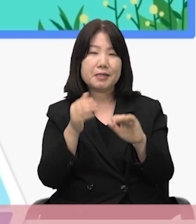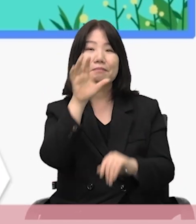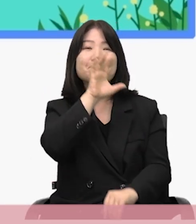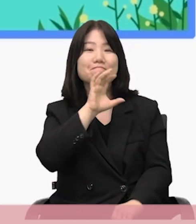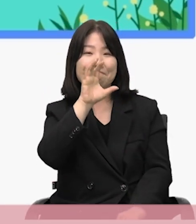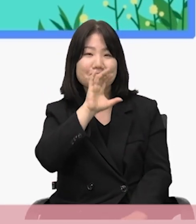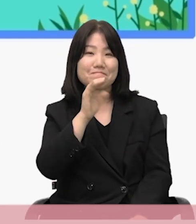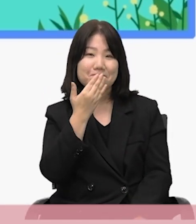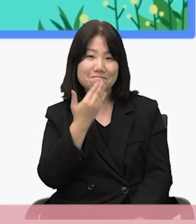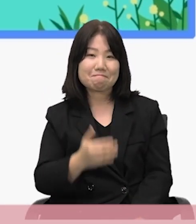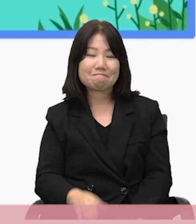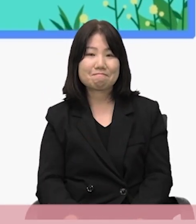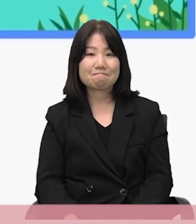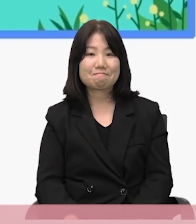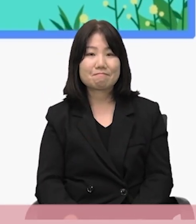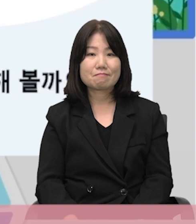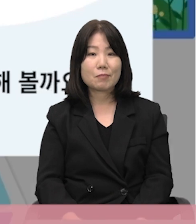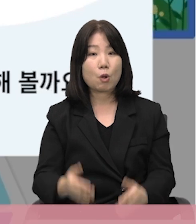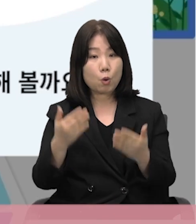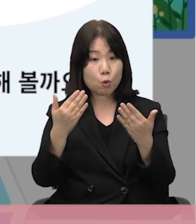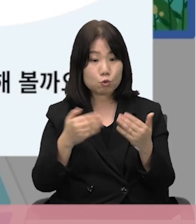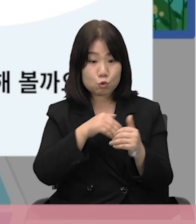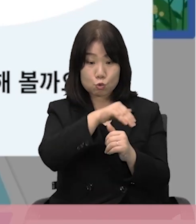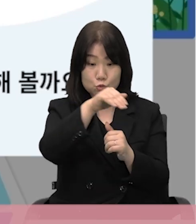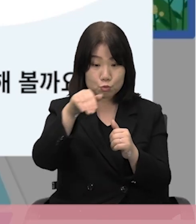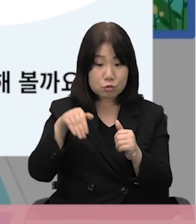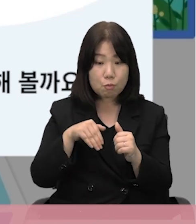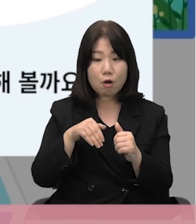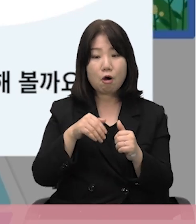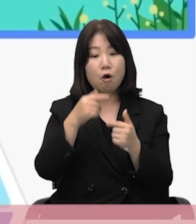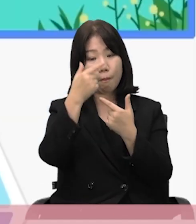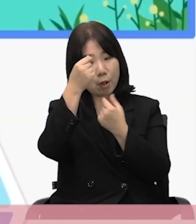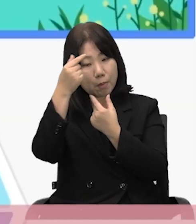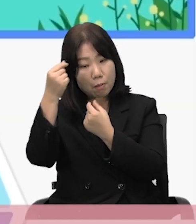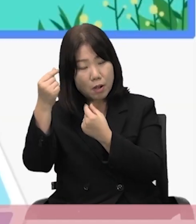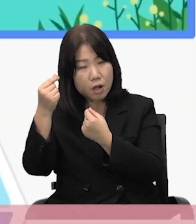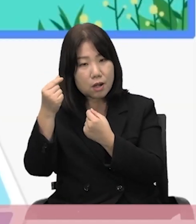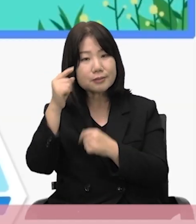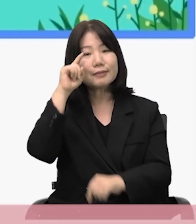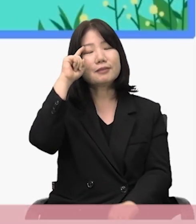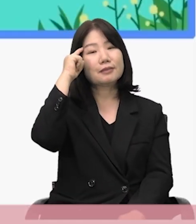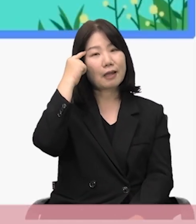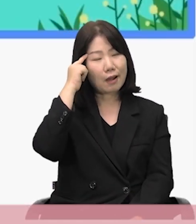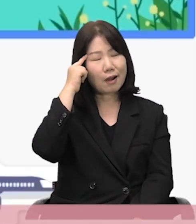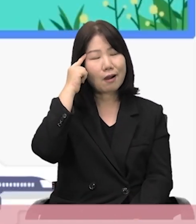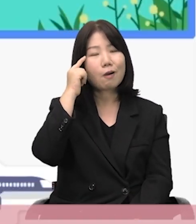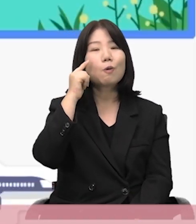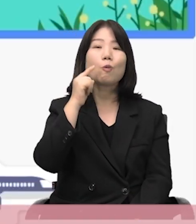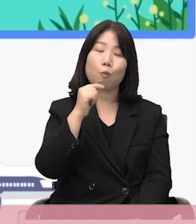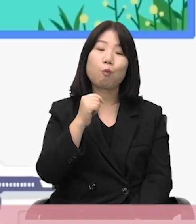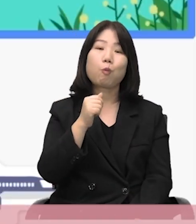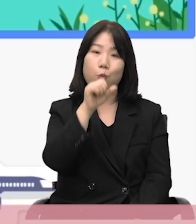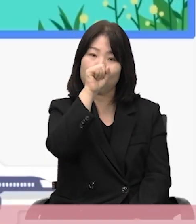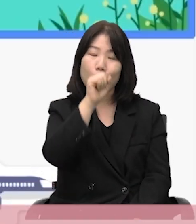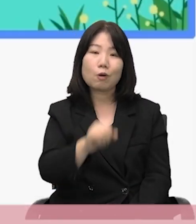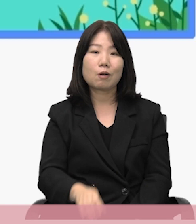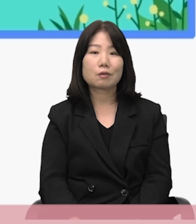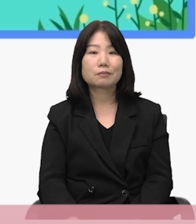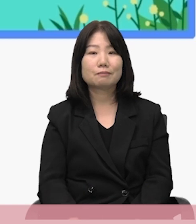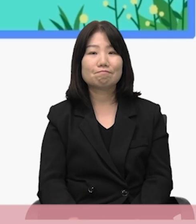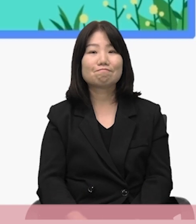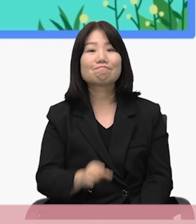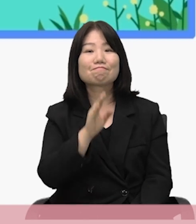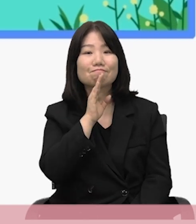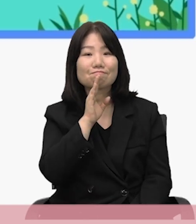있답니다. 주어지는 문제가 어떤 영역에 위치하면 좋은지 생각해 보면 좋겠네요. 맞아요. 그게